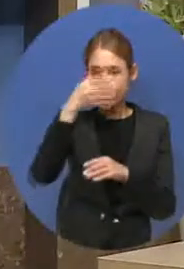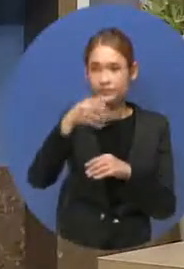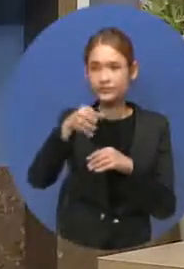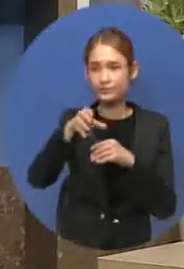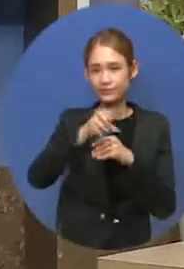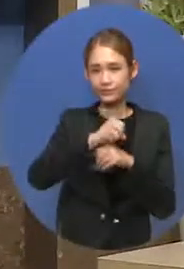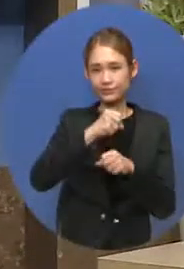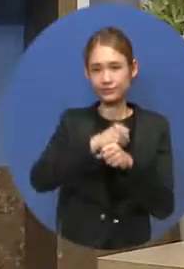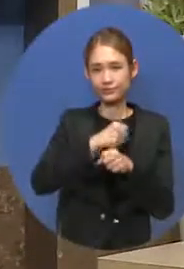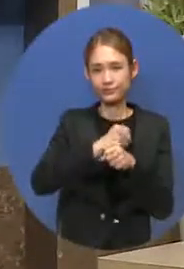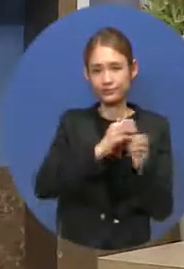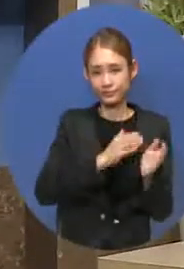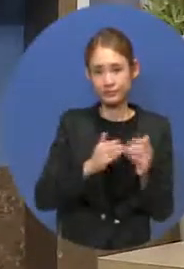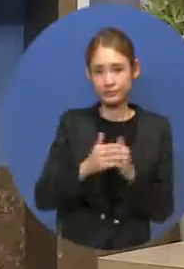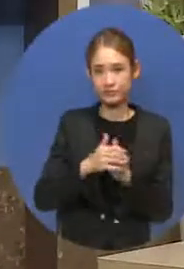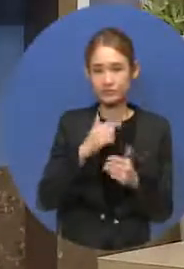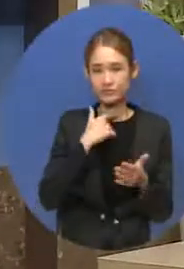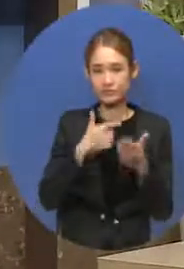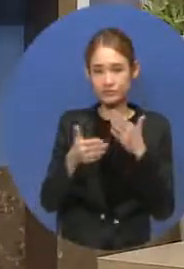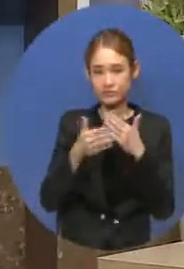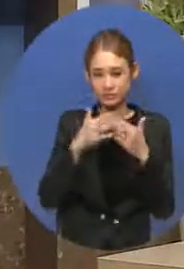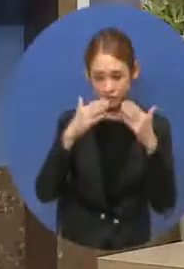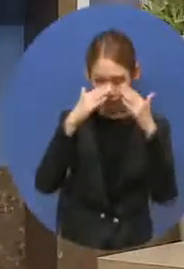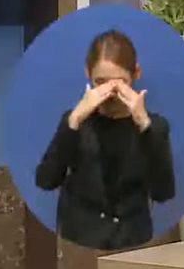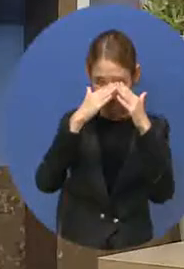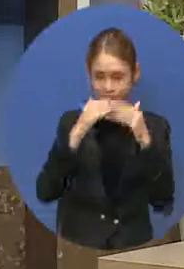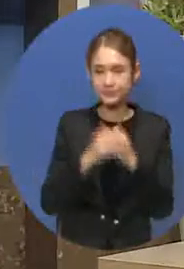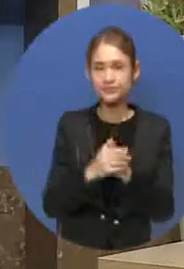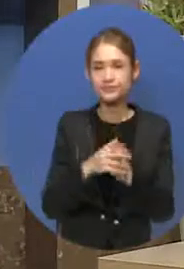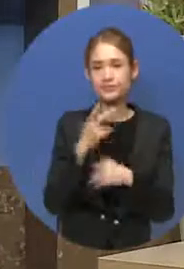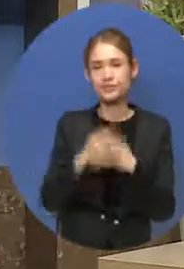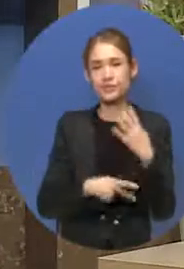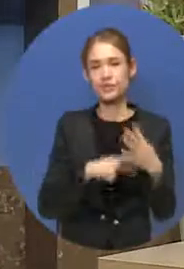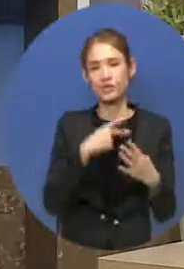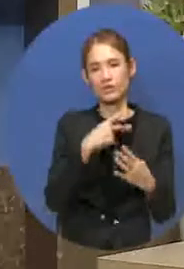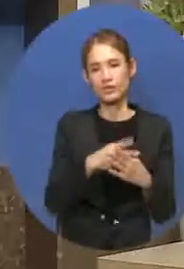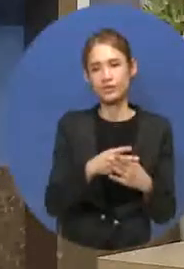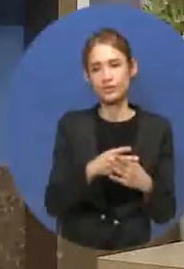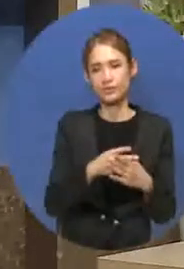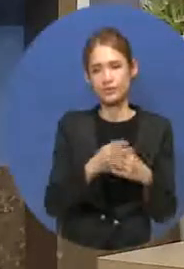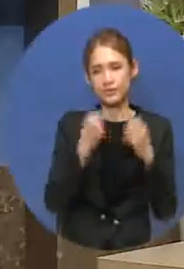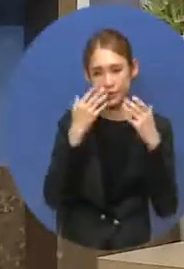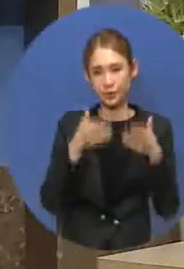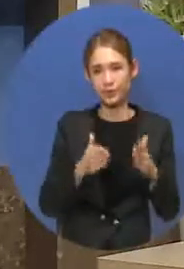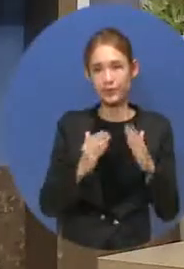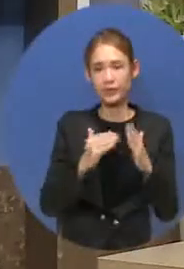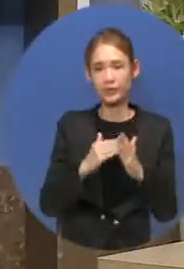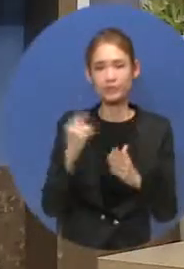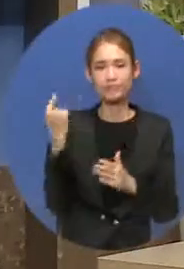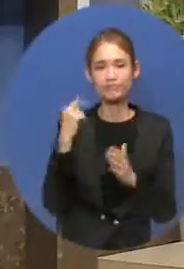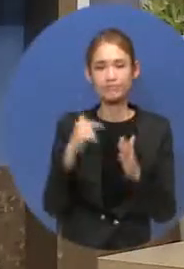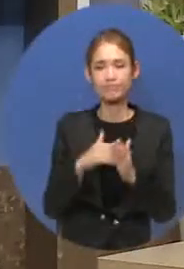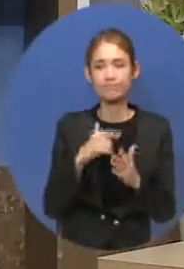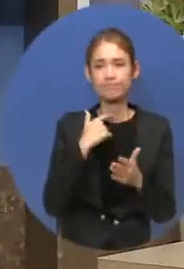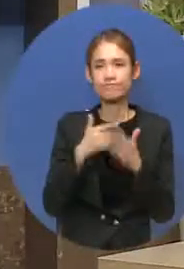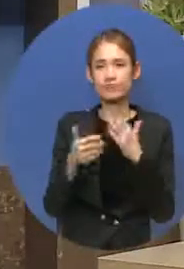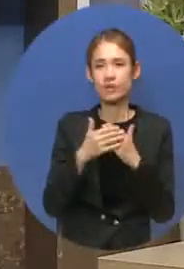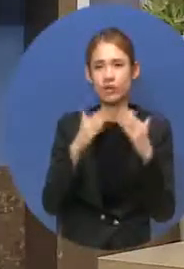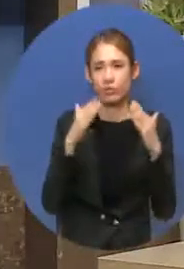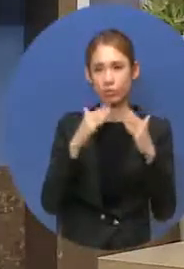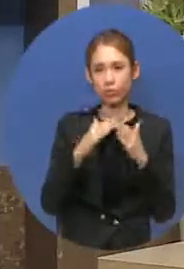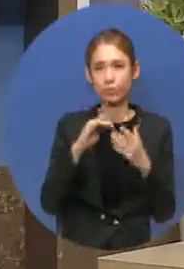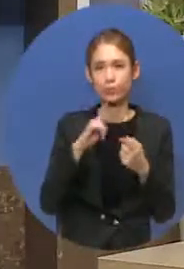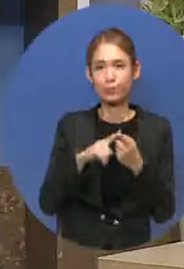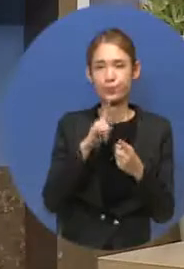그 기술을 습득하고 준비하는 체험홈이라는 프로그램을 이번에 또 신설하셨다고 들었는데요. 이 체험홈에